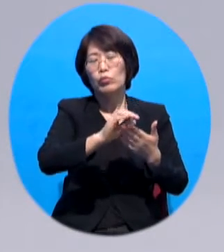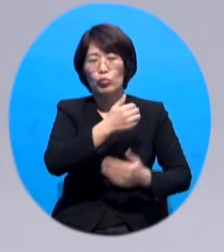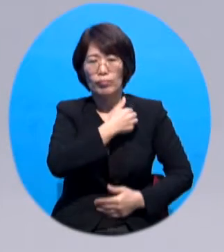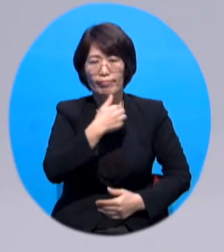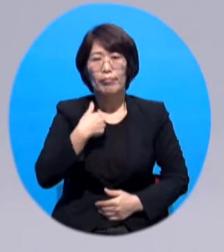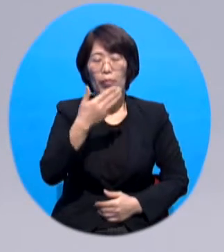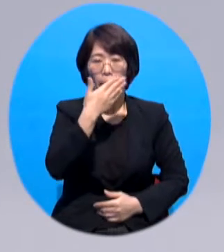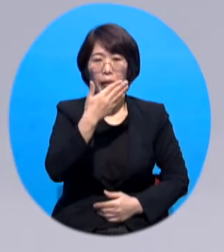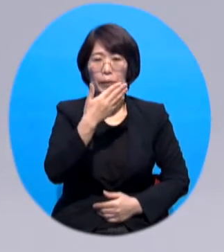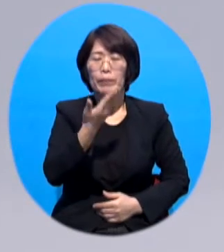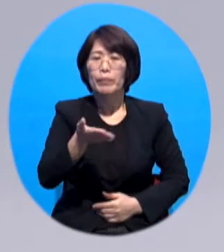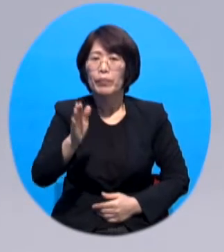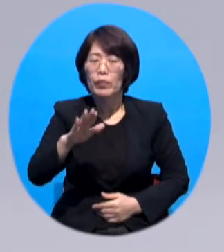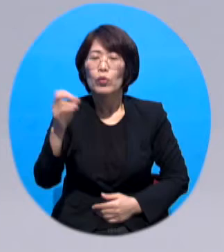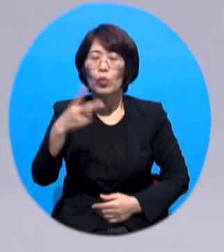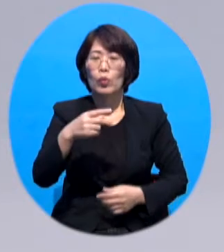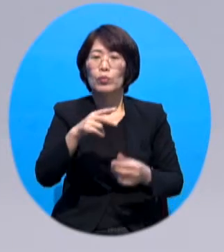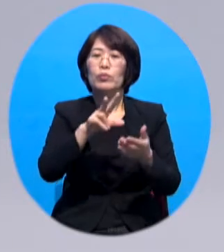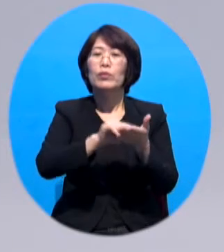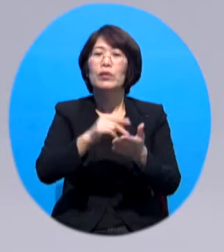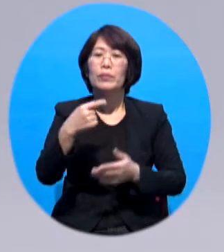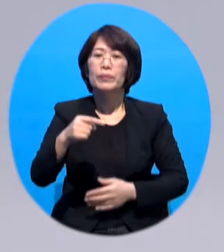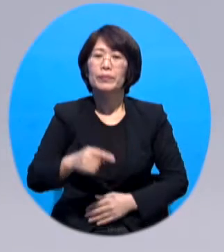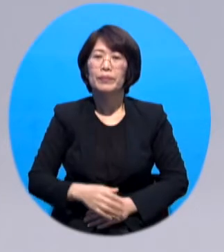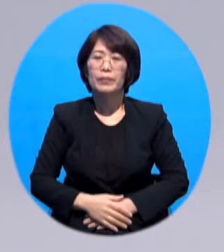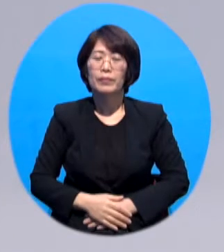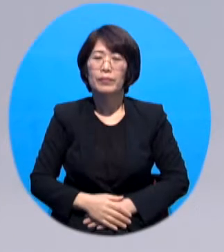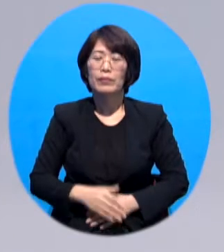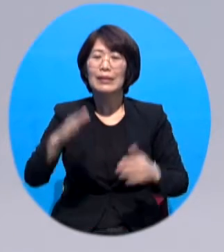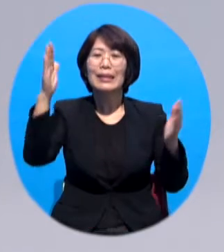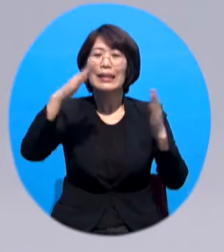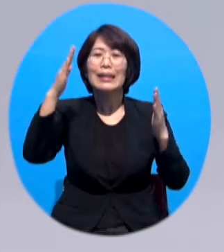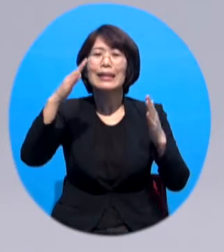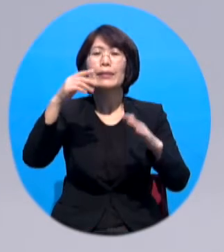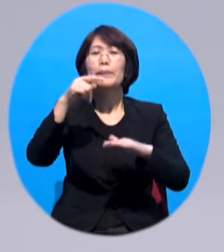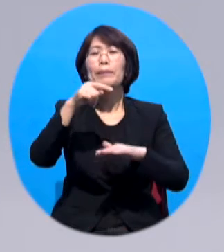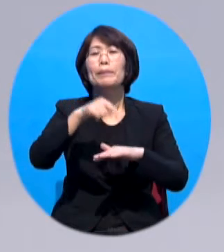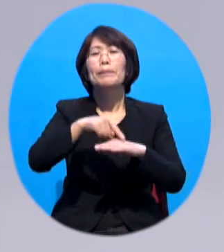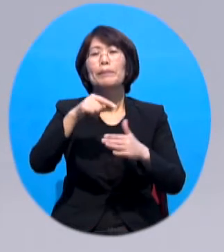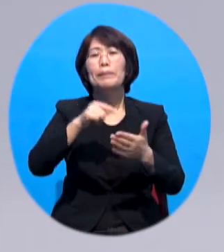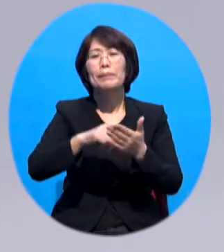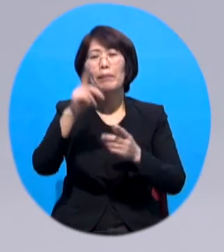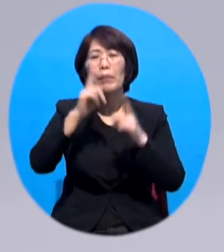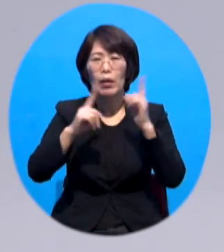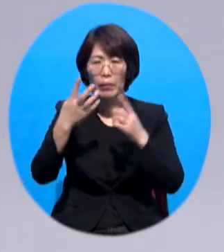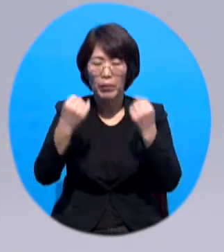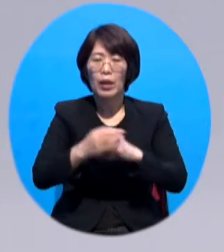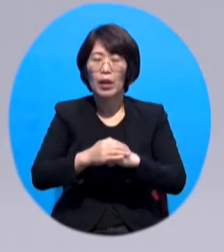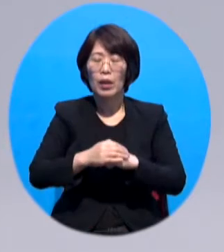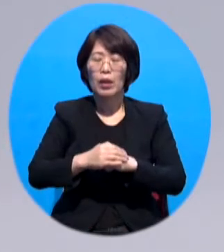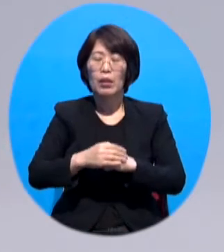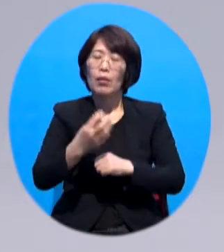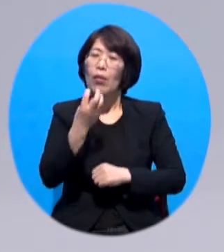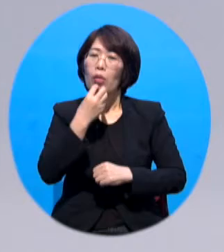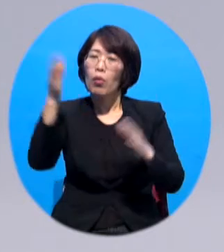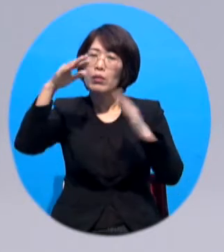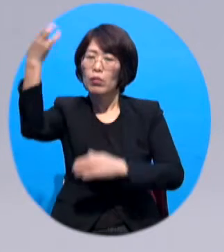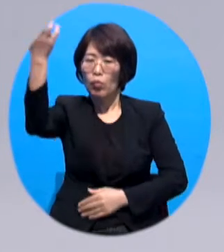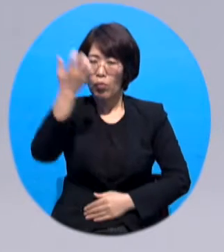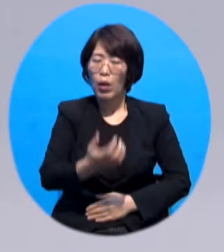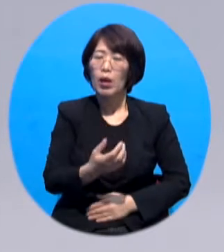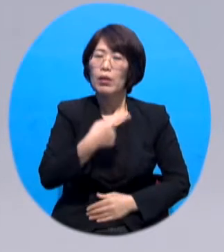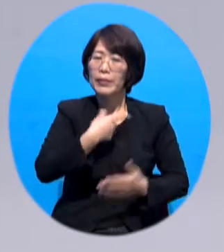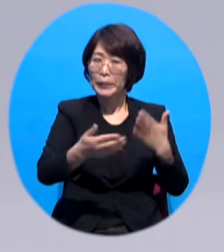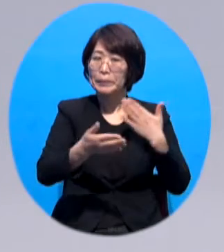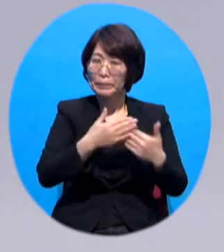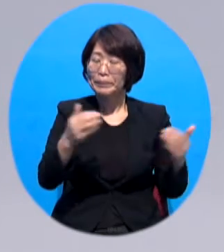허용 하겠읍니다 또 하나 문제는 뭐가 있냐면 요 아이들의 정서적 박탈감 입니다 와서 체험학습을 즐기고 가는 서울